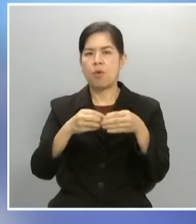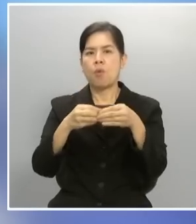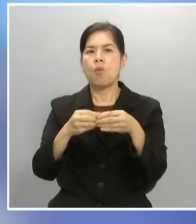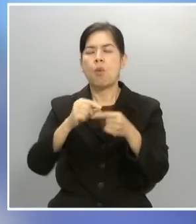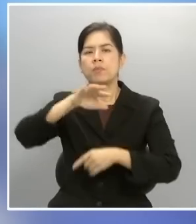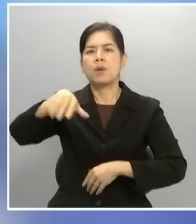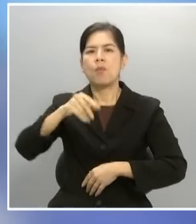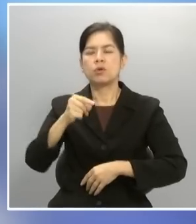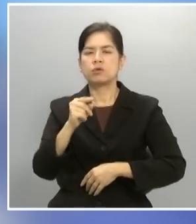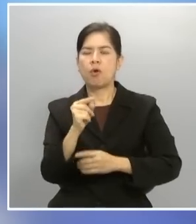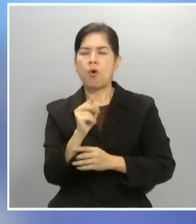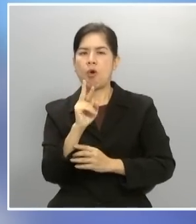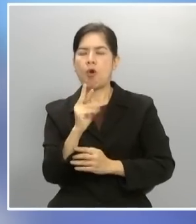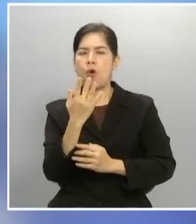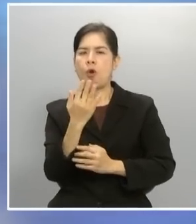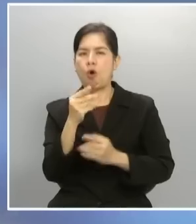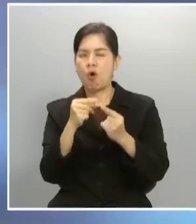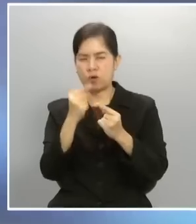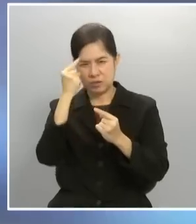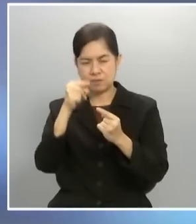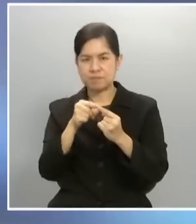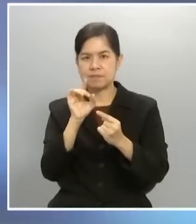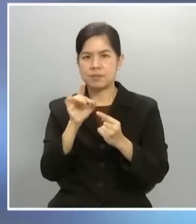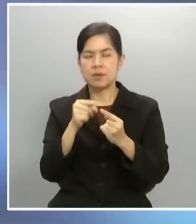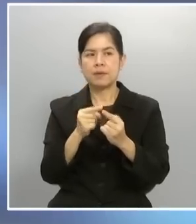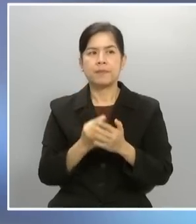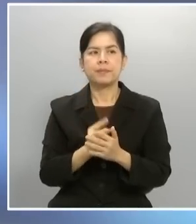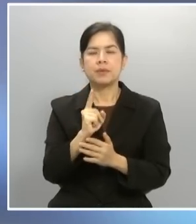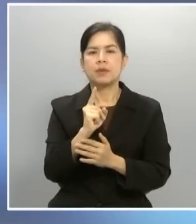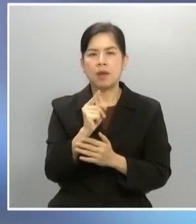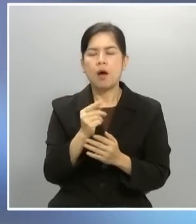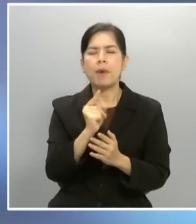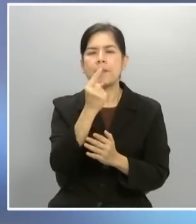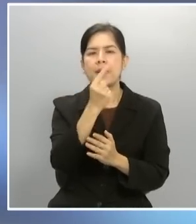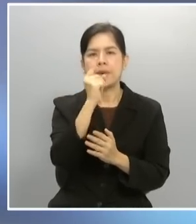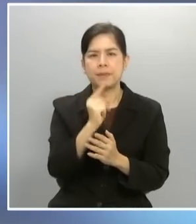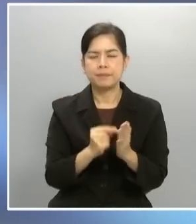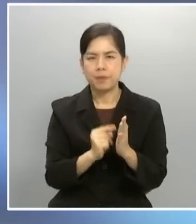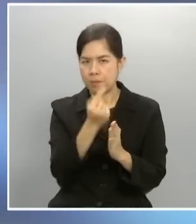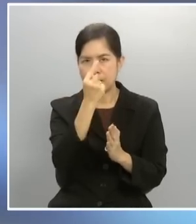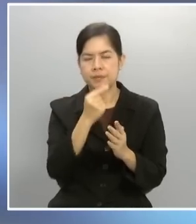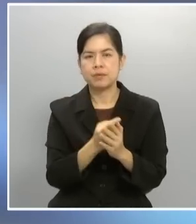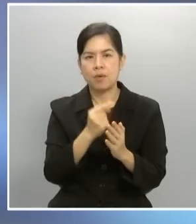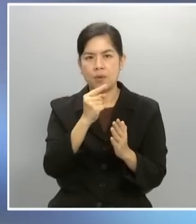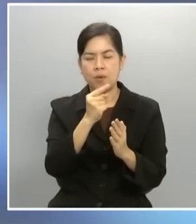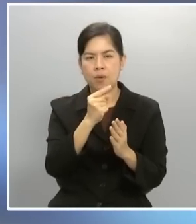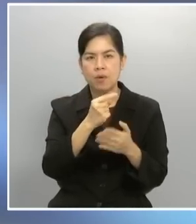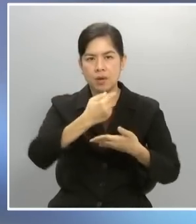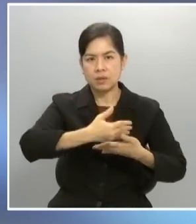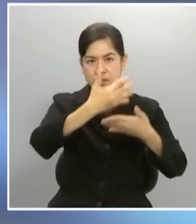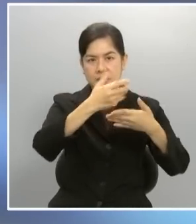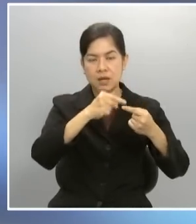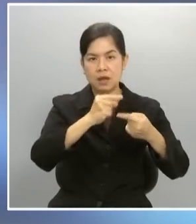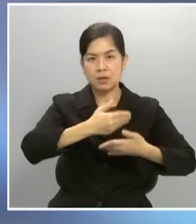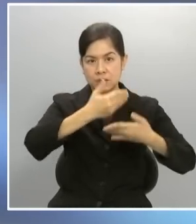กันได้เลยนี่นะฮะผมขออันแรกดีกว่าผมขออันแรกดีกว่าผมขออันแรก